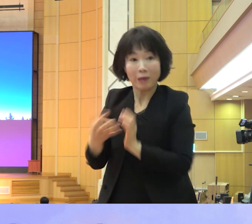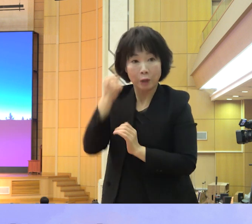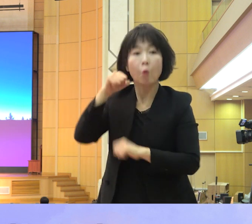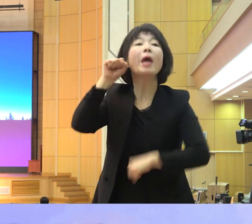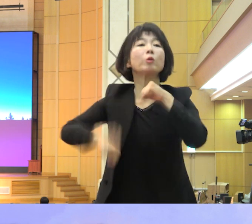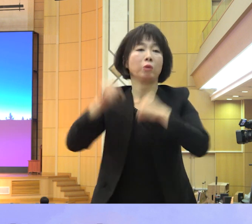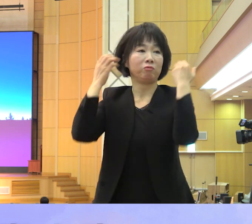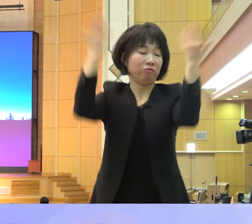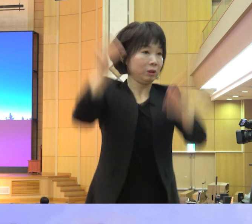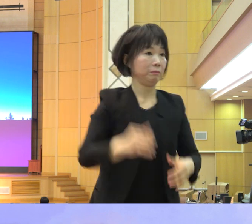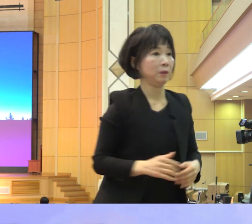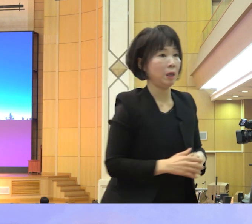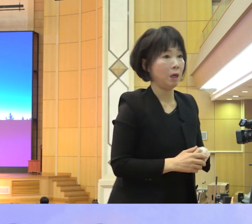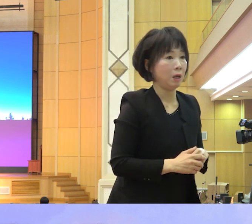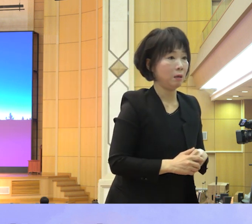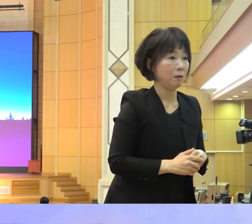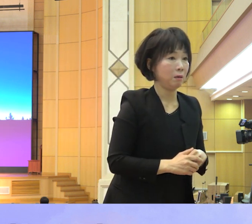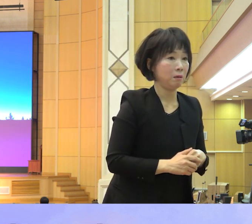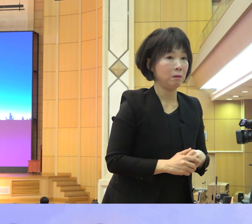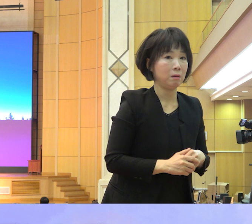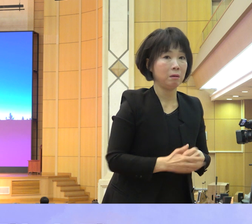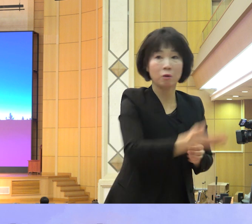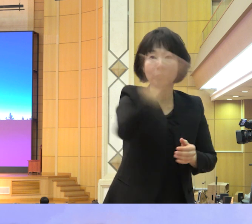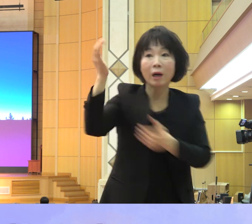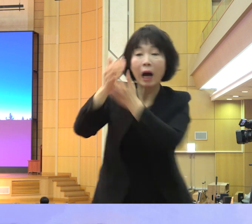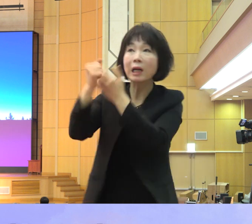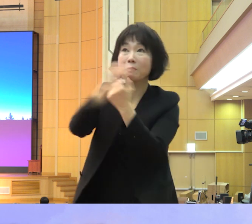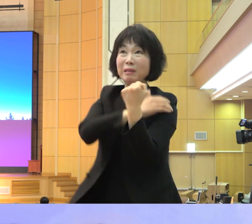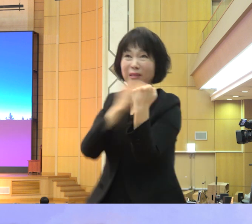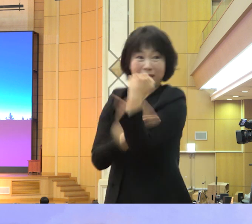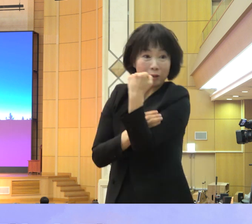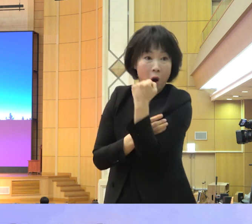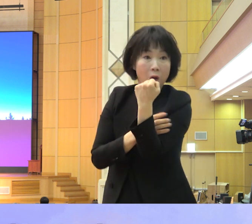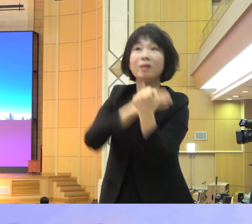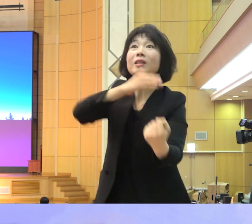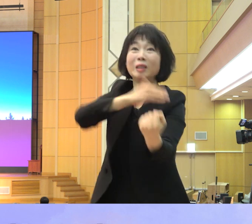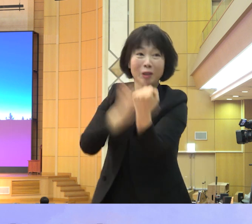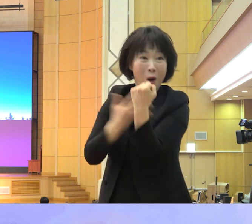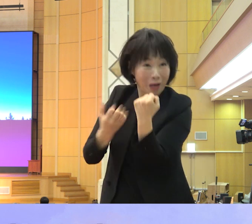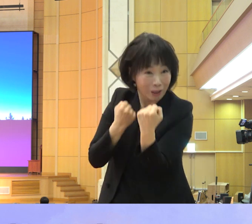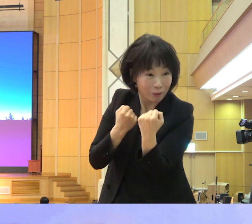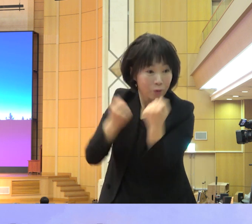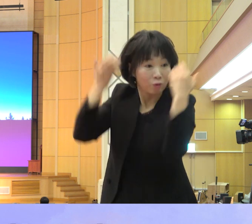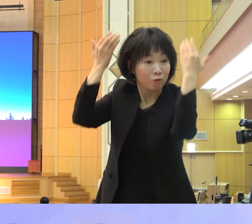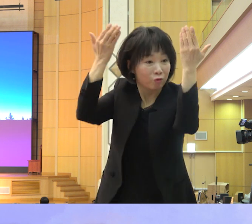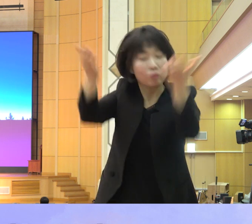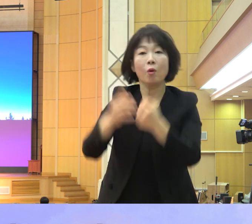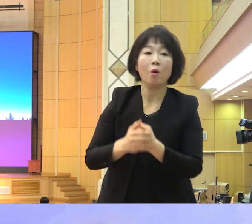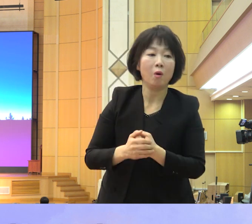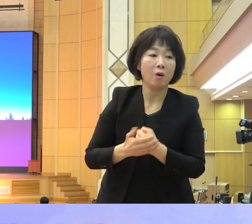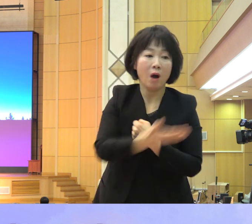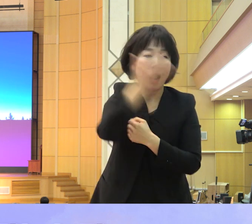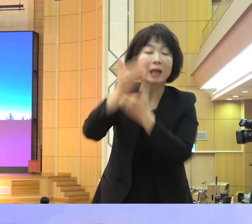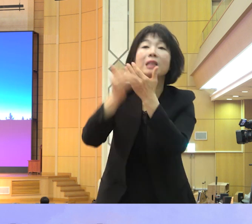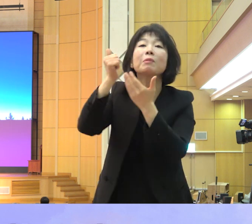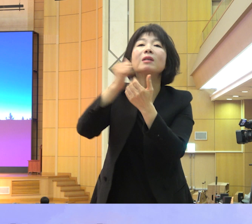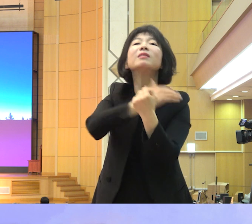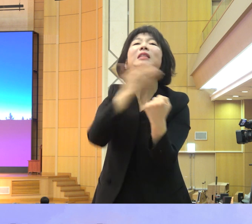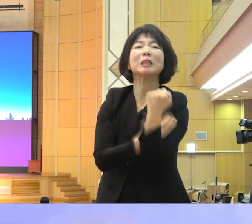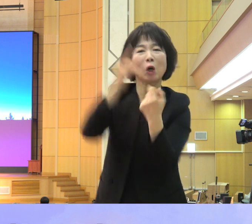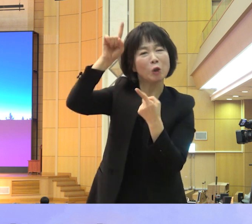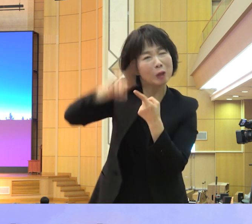본문 말씀에도 하나님의 능력으로 역사하는, 우리에게 역사하시는 능력대로